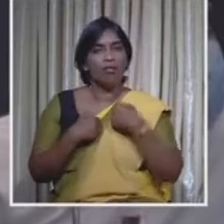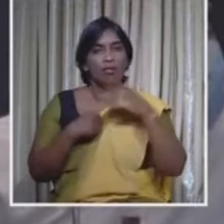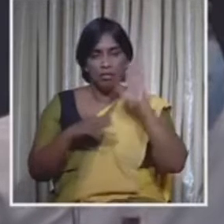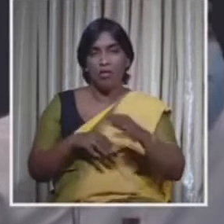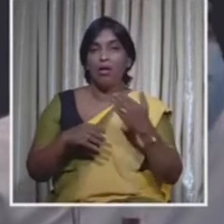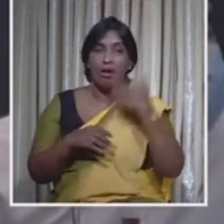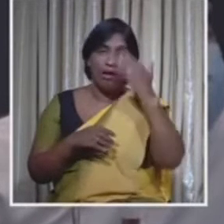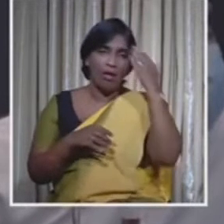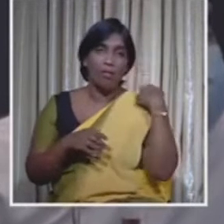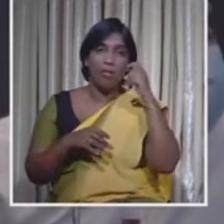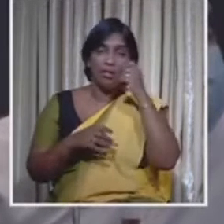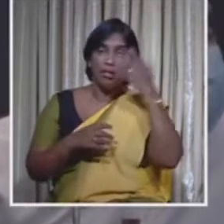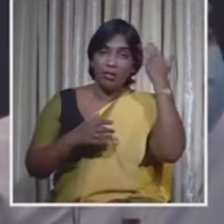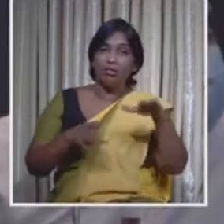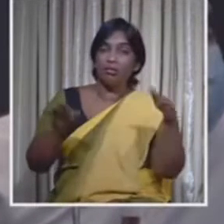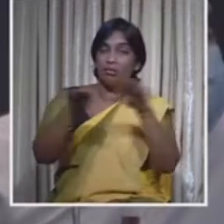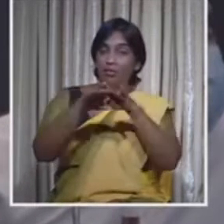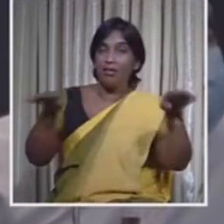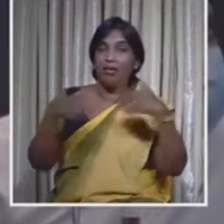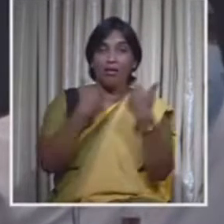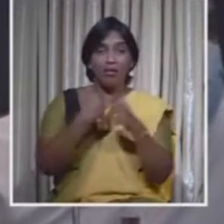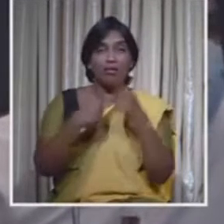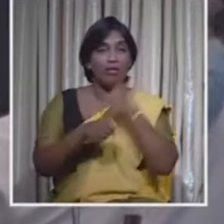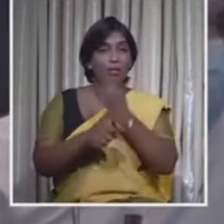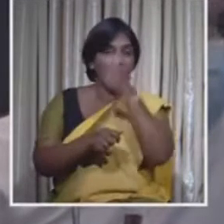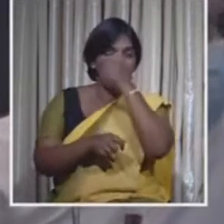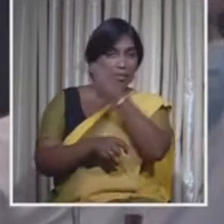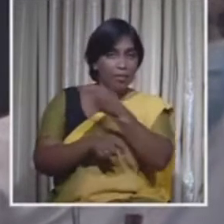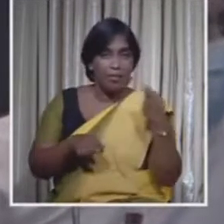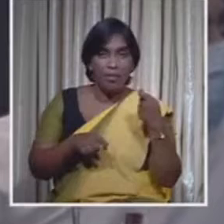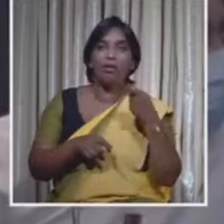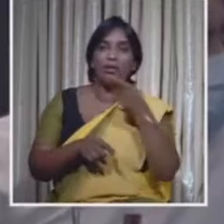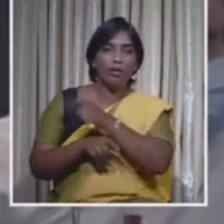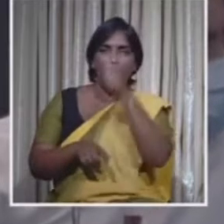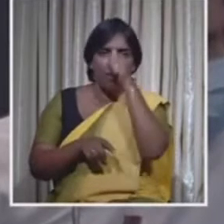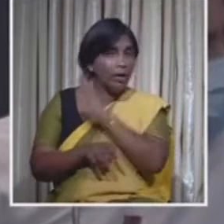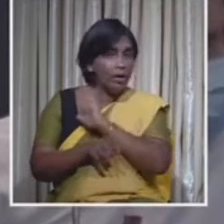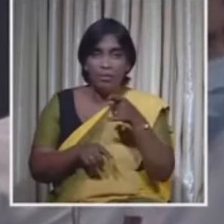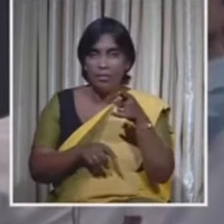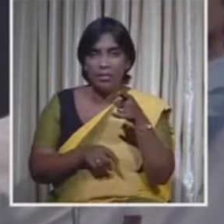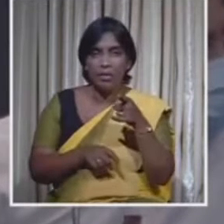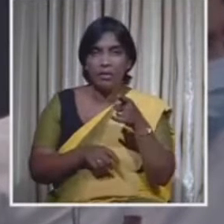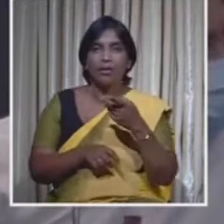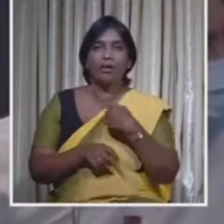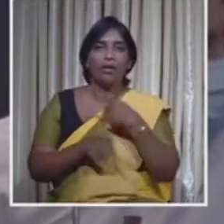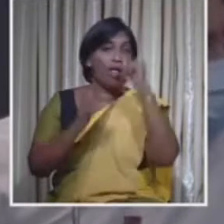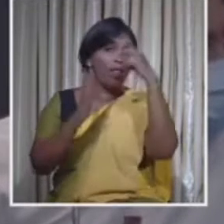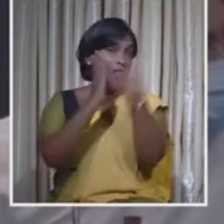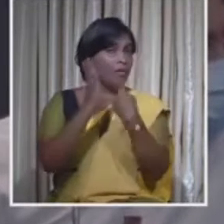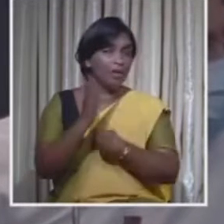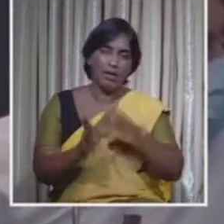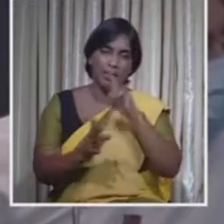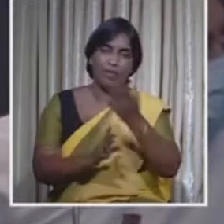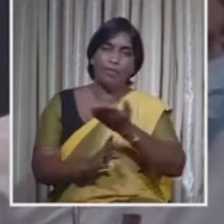තමන්ගේ අම්මගේ තාත්තගේ සොහන හොර හදන්න ආණ්ඩුවේ සල්ලි හොරකම් කරා නම් ඒක හොරකමක් නෙවෙයිද මං එහෙම ලයිස්සුව කියාගෙන යන්න